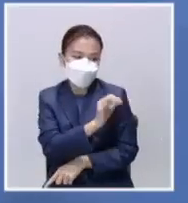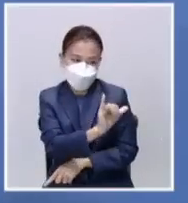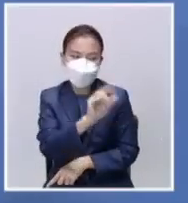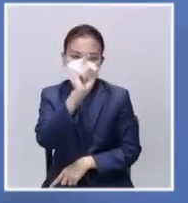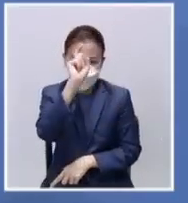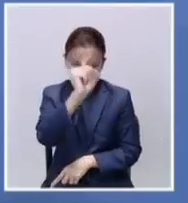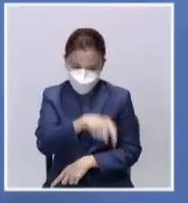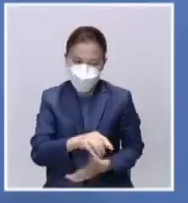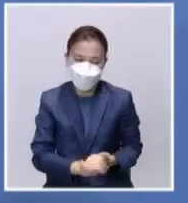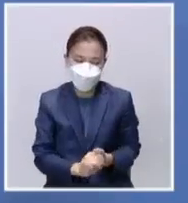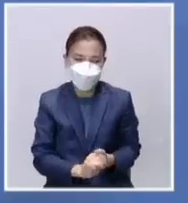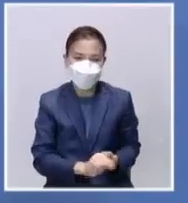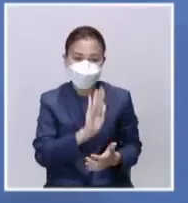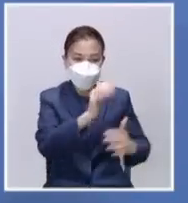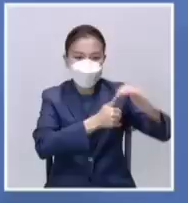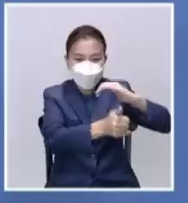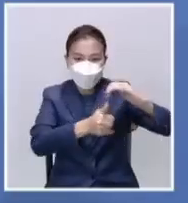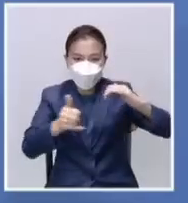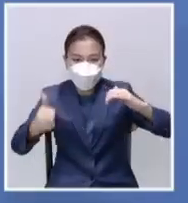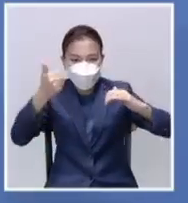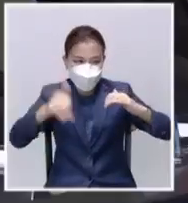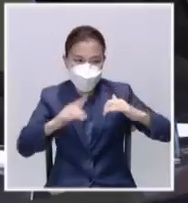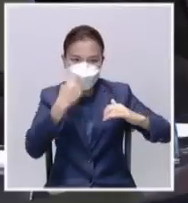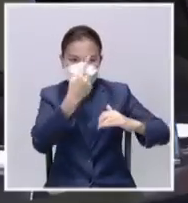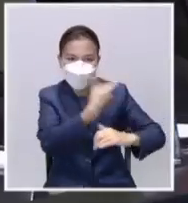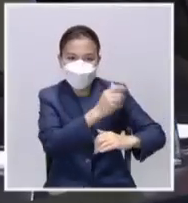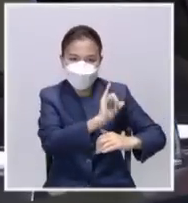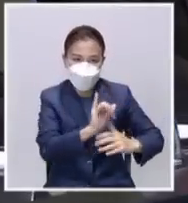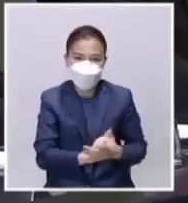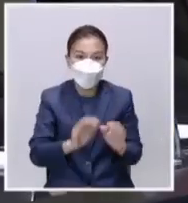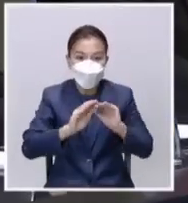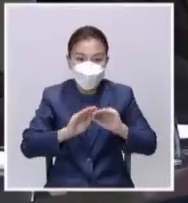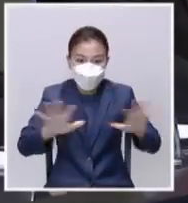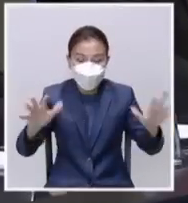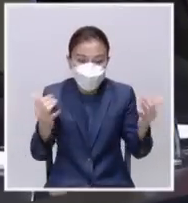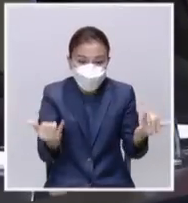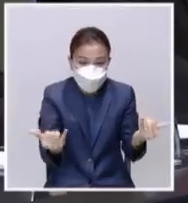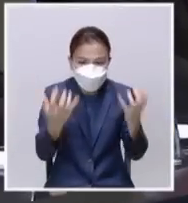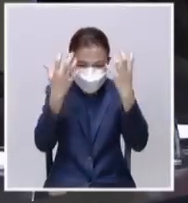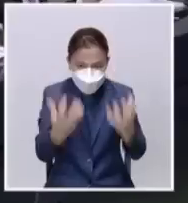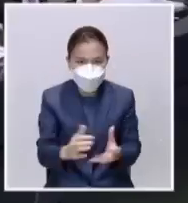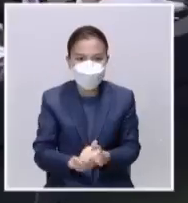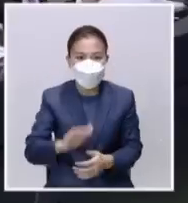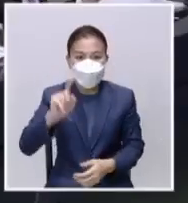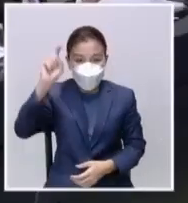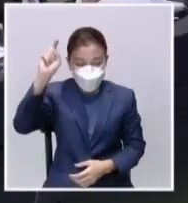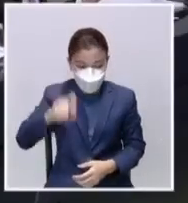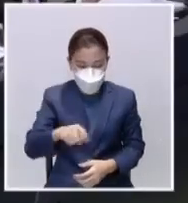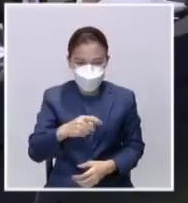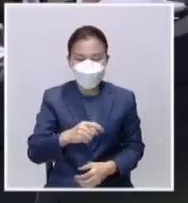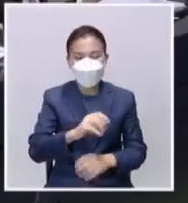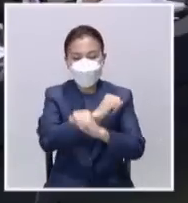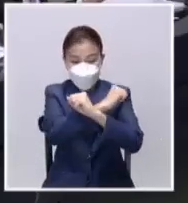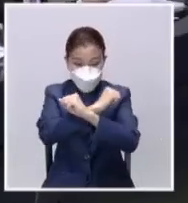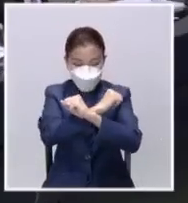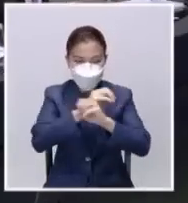างแมร์เคิลระบุว่าสถานการณ์โควิดในประเทศขณะนี้รุนแรงมากนะคะเราต้องหยุดยั้งการเพิ่มขึ้นของจำนวนผู้ติดเชื้